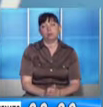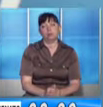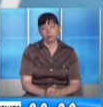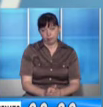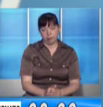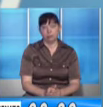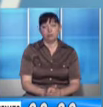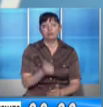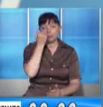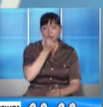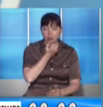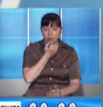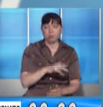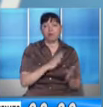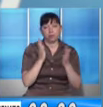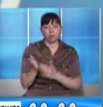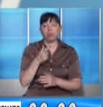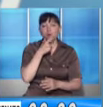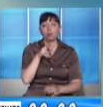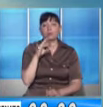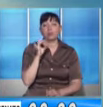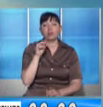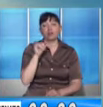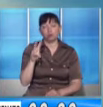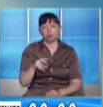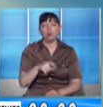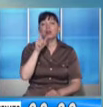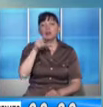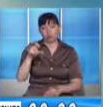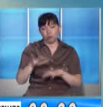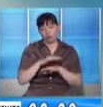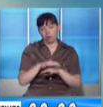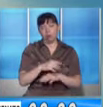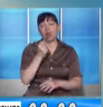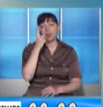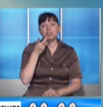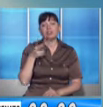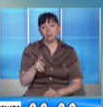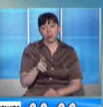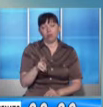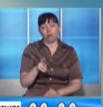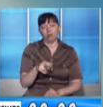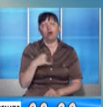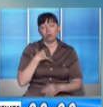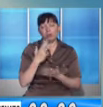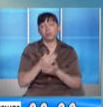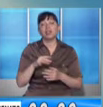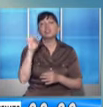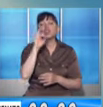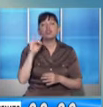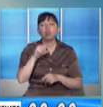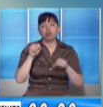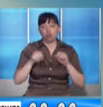Mulțumesc, mulțumesc foarte mult. Domnule Perciun, mă rog. Oameni buni, pe 11 iulie avem o șansă